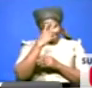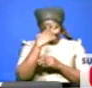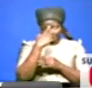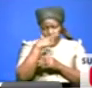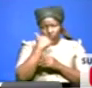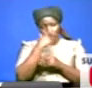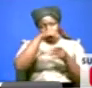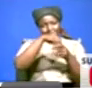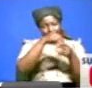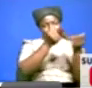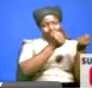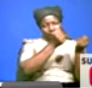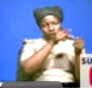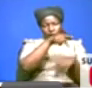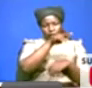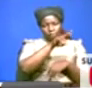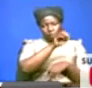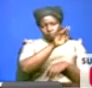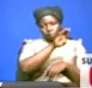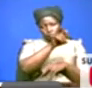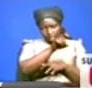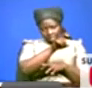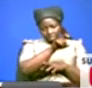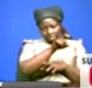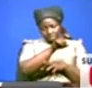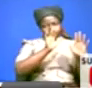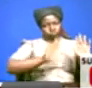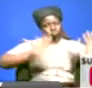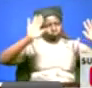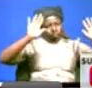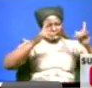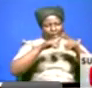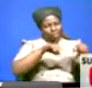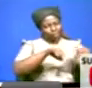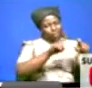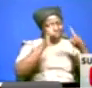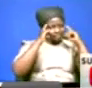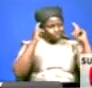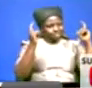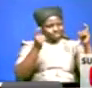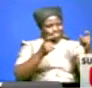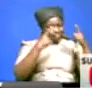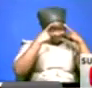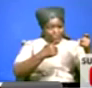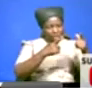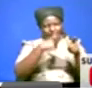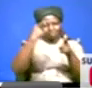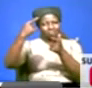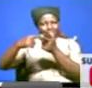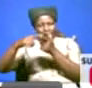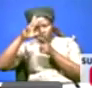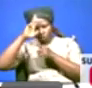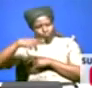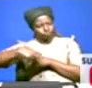kwenye gari aina ya Toyota Probox kujisalimisha, lakini walikaidi agizo hilo na kuwalazimu polisi kupasua magurudumu ya